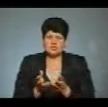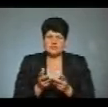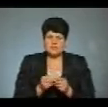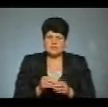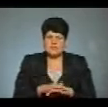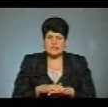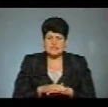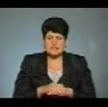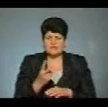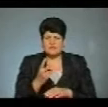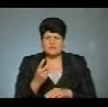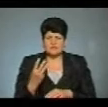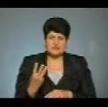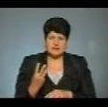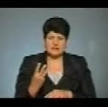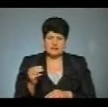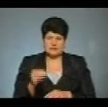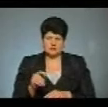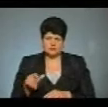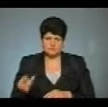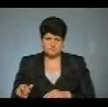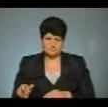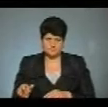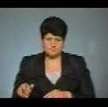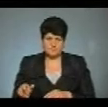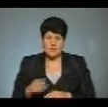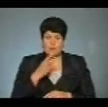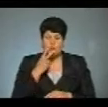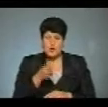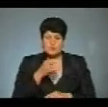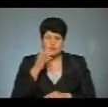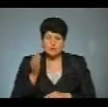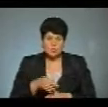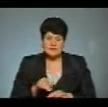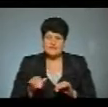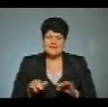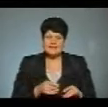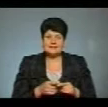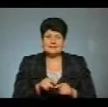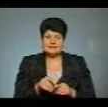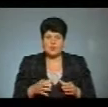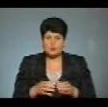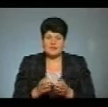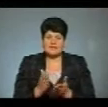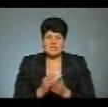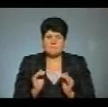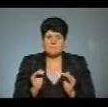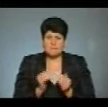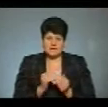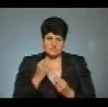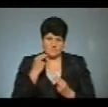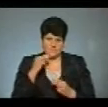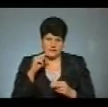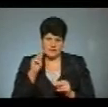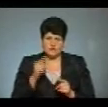там 2-3-3,5 тисячі населення. Як показує досвід, діяльність таких громад є менш ефективною,